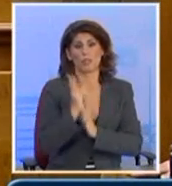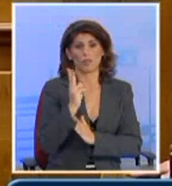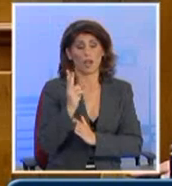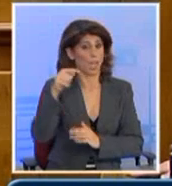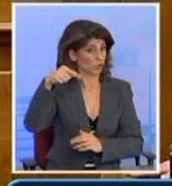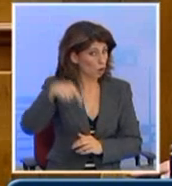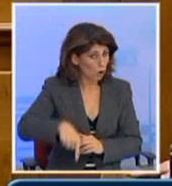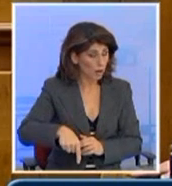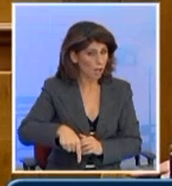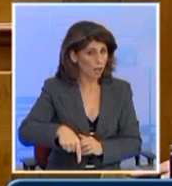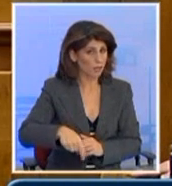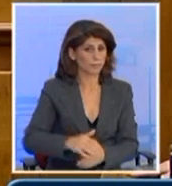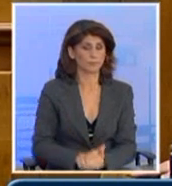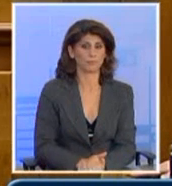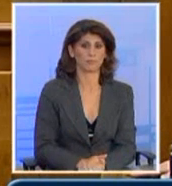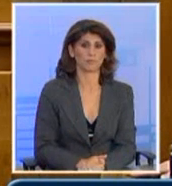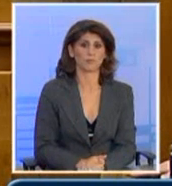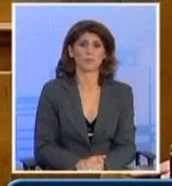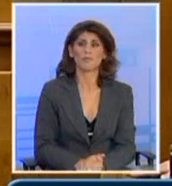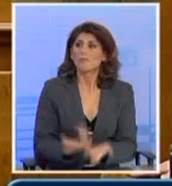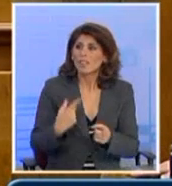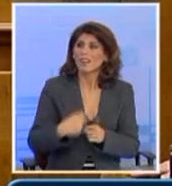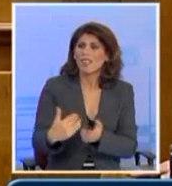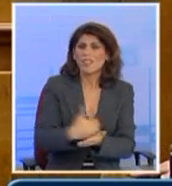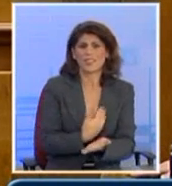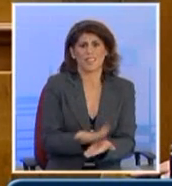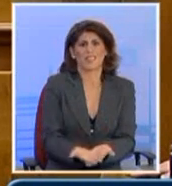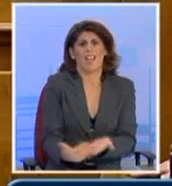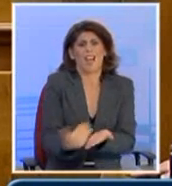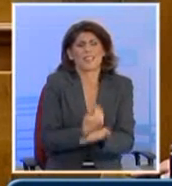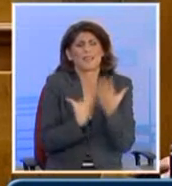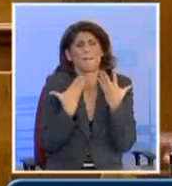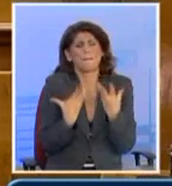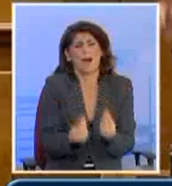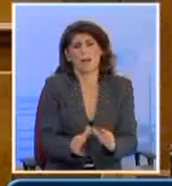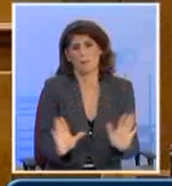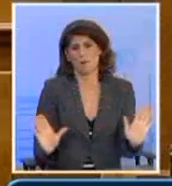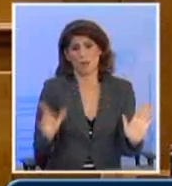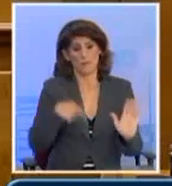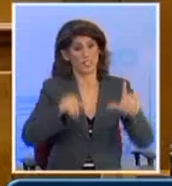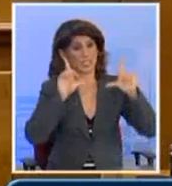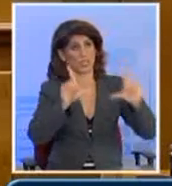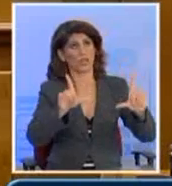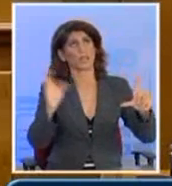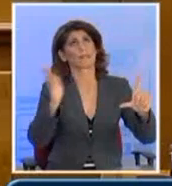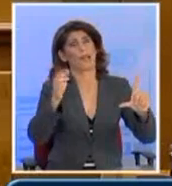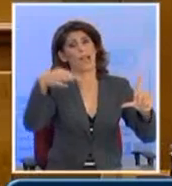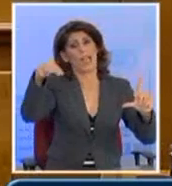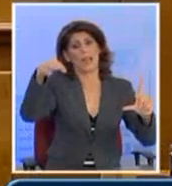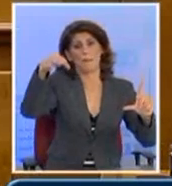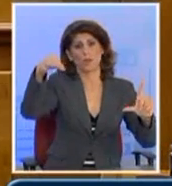Τώρα η χώρα μας αδικείται και αδικείται κατάφορα από αυτή την εικόνα της δίθεν